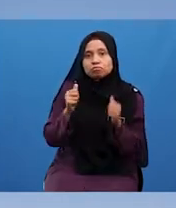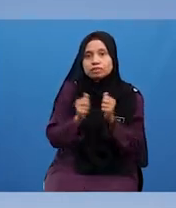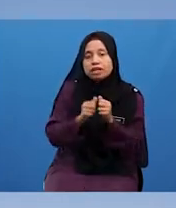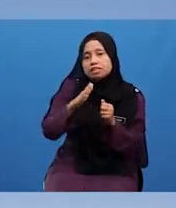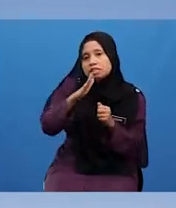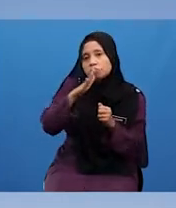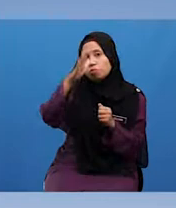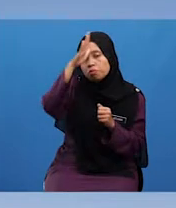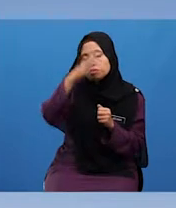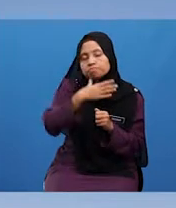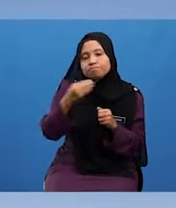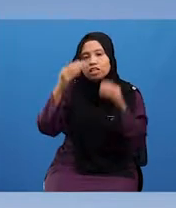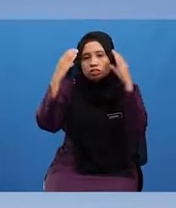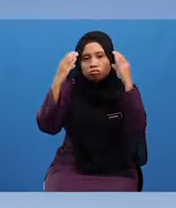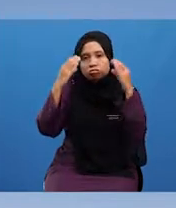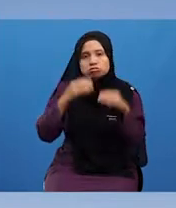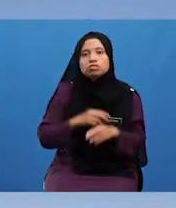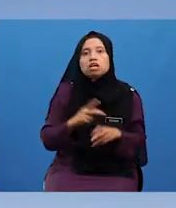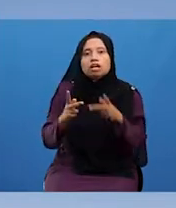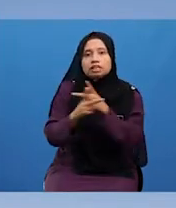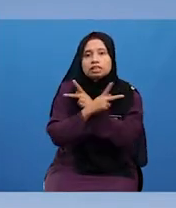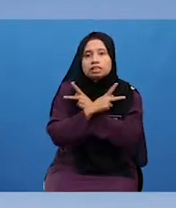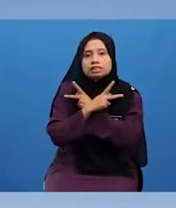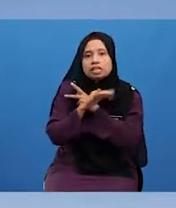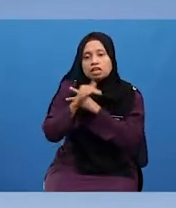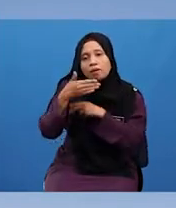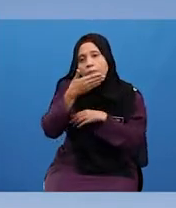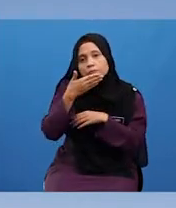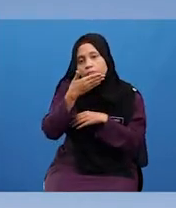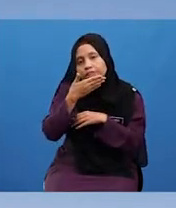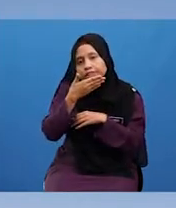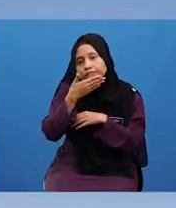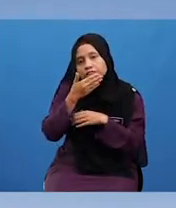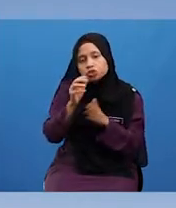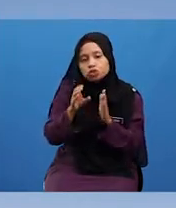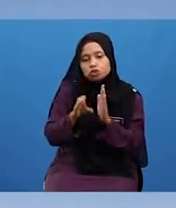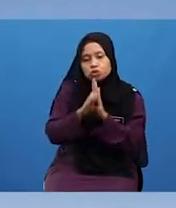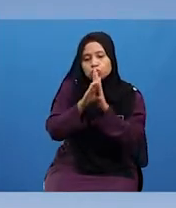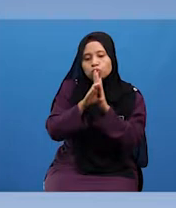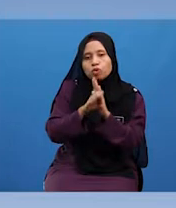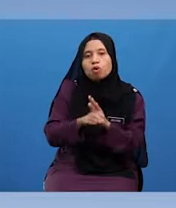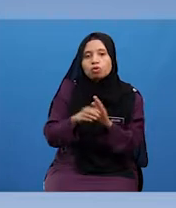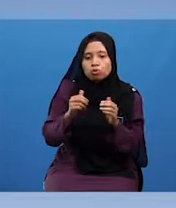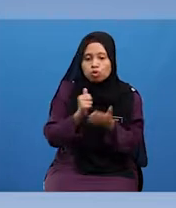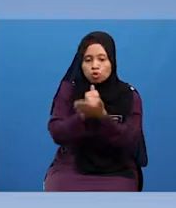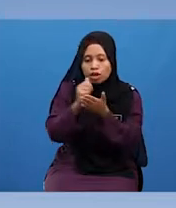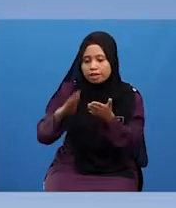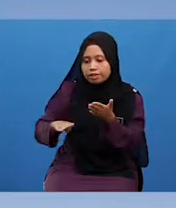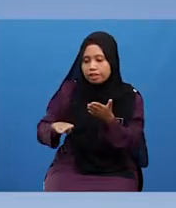dengan ibu bapa dan guru. Kasihi yang muda seperti membantu adik membuat kerja